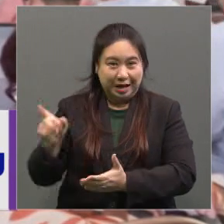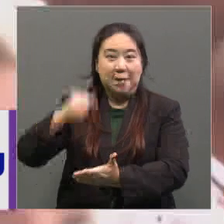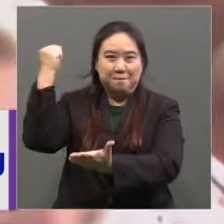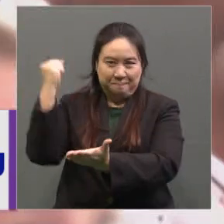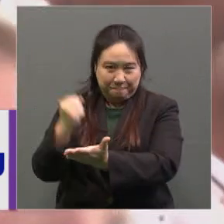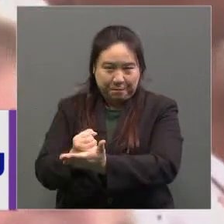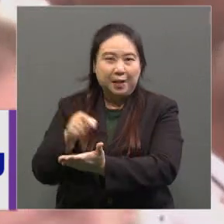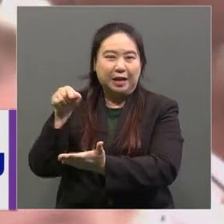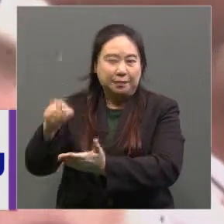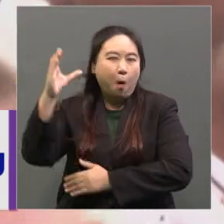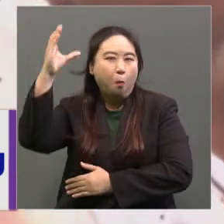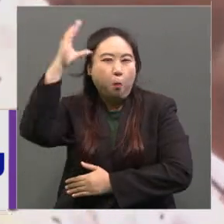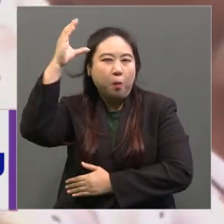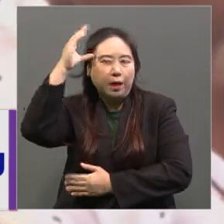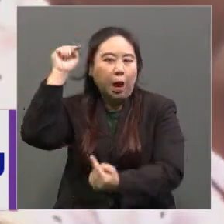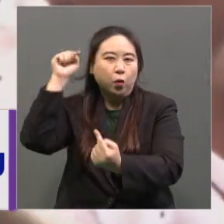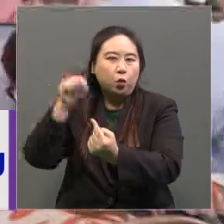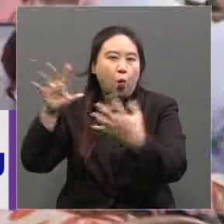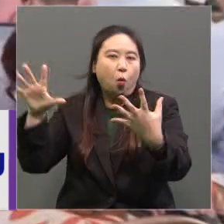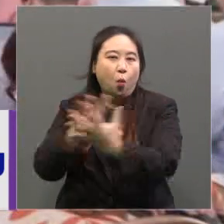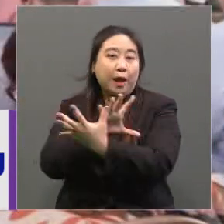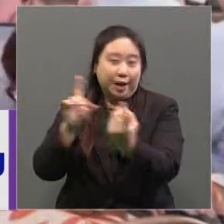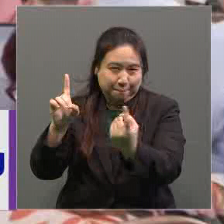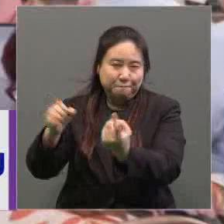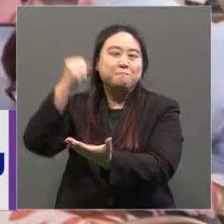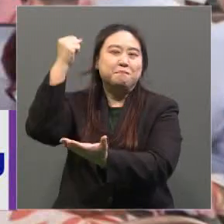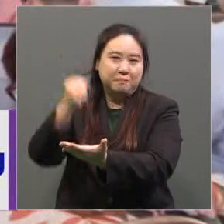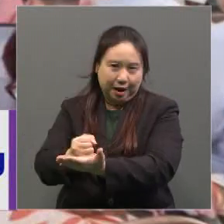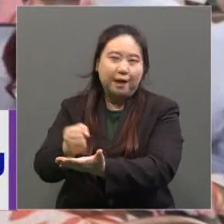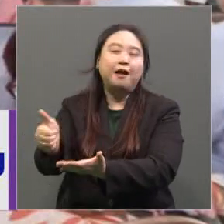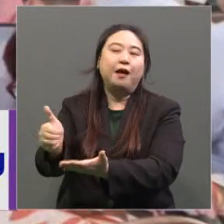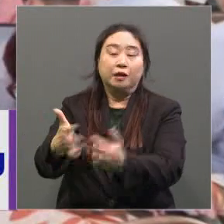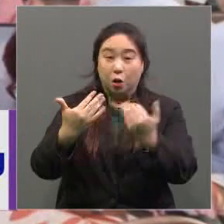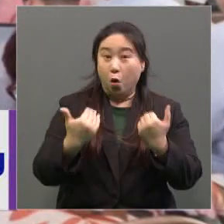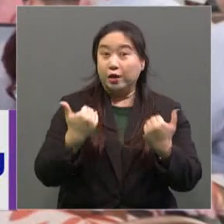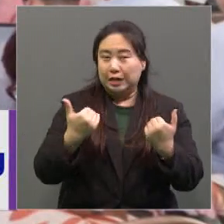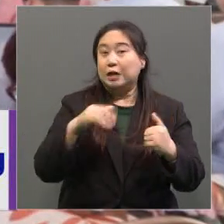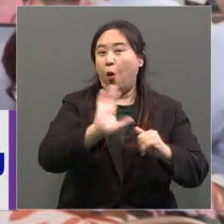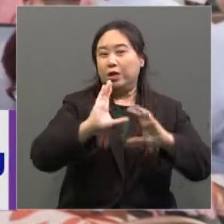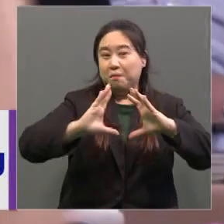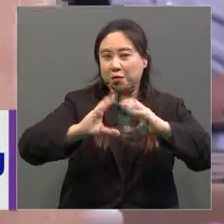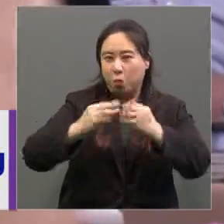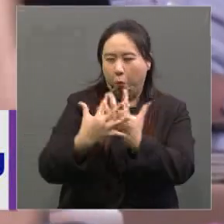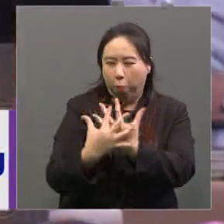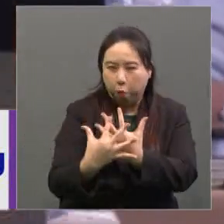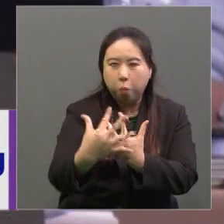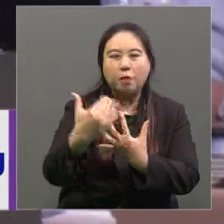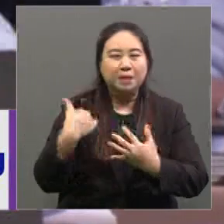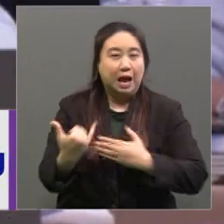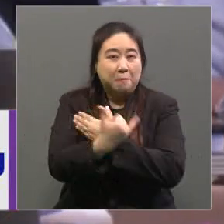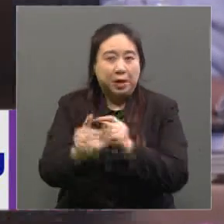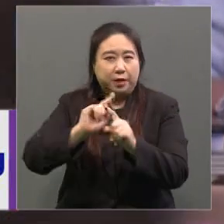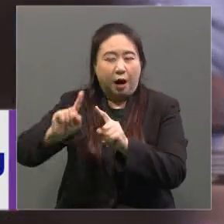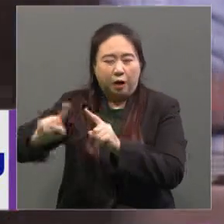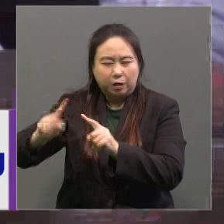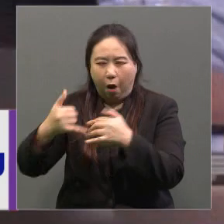เป็นรายการมรดกภูมิปัญญาทางวัฒนธรรมของมนุษยชาติเนี่ยค่ะบรรยากาศในที่ประชุมนะคะจริงๆเขมีหลายประเทศมีหลาย